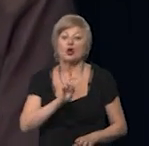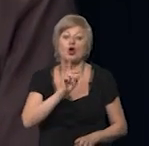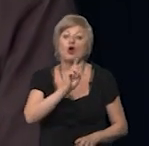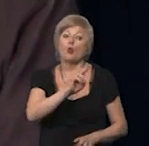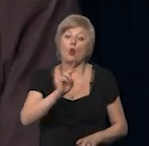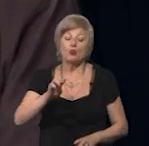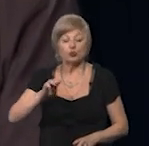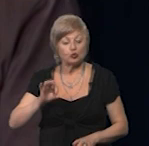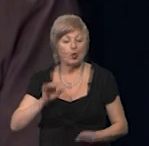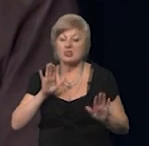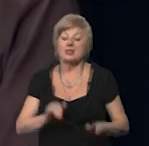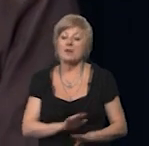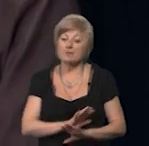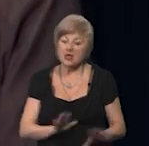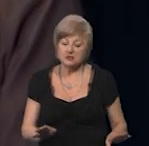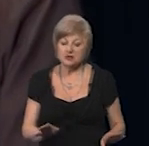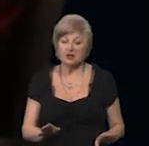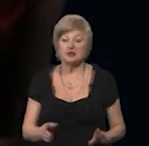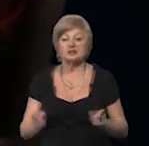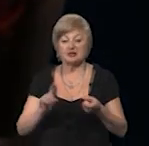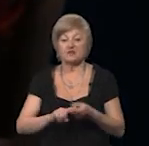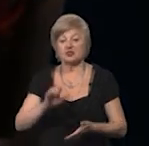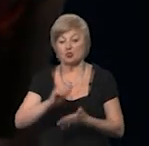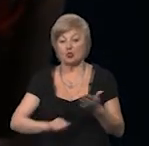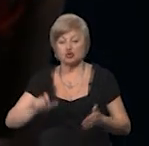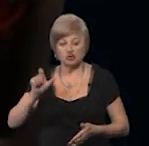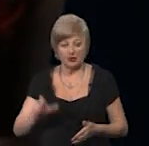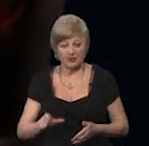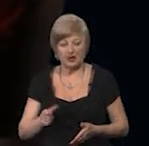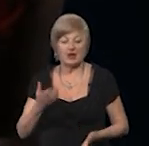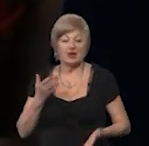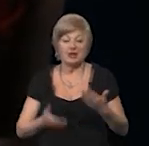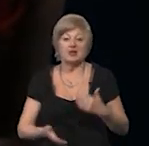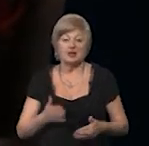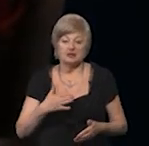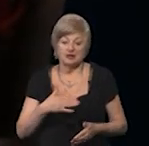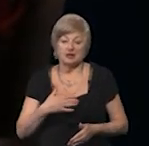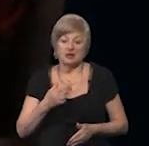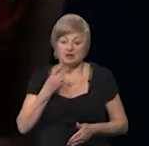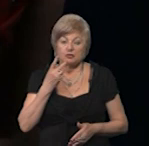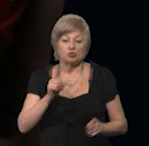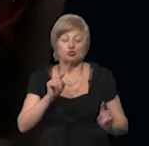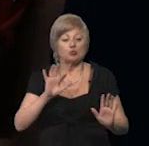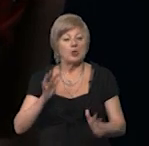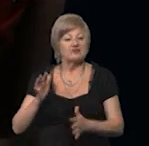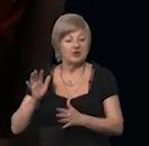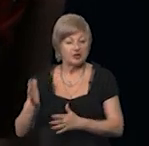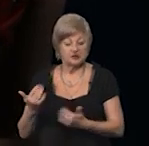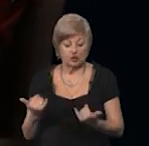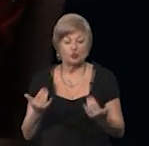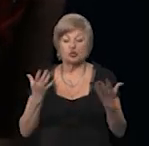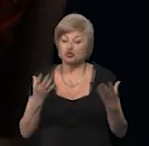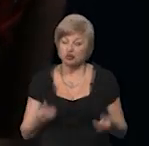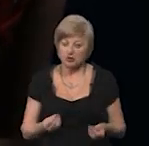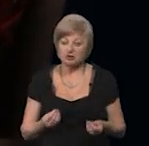місце. Залежить від людини. Ну, наприклад, то, що я дивлюся, то, що відбувається на сьогоднішній день,